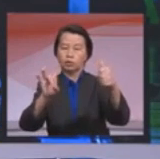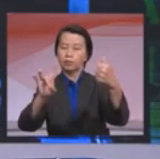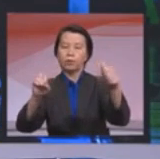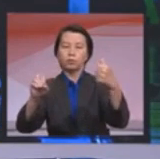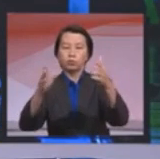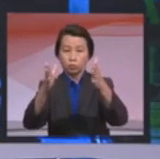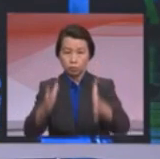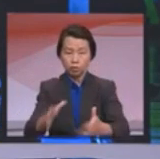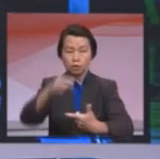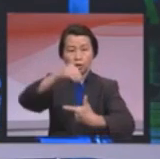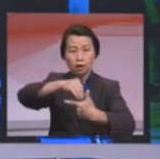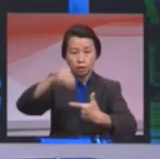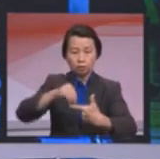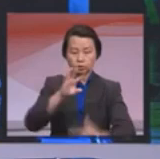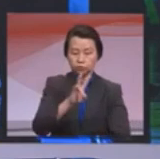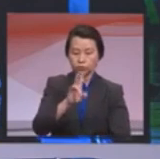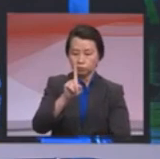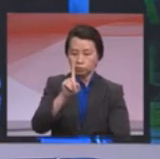10,780 kes atau